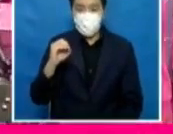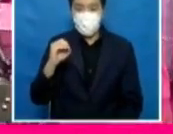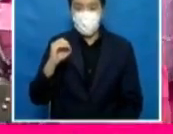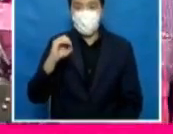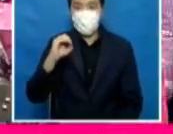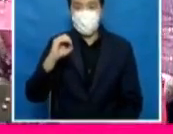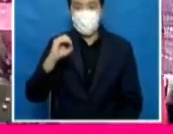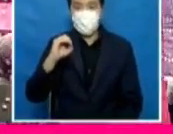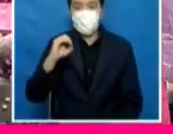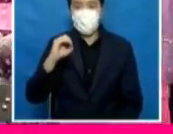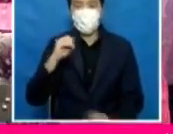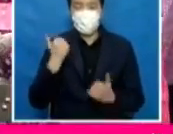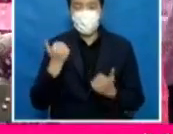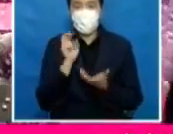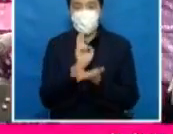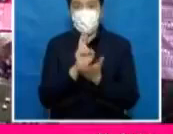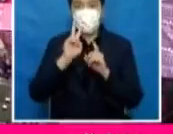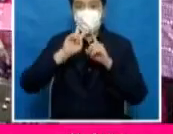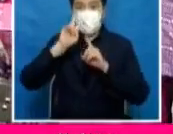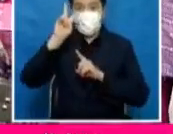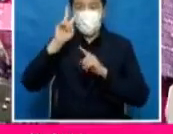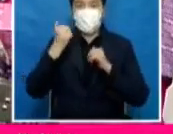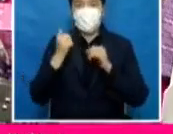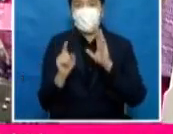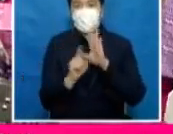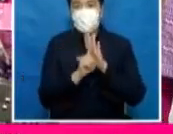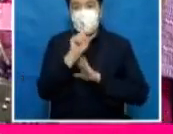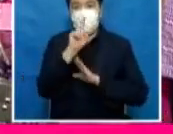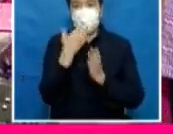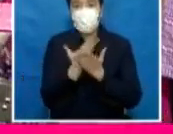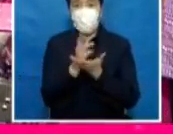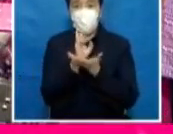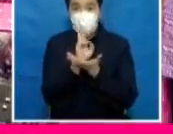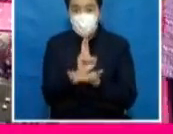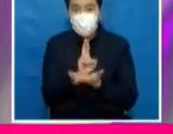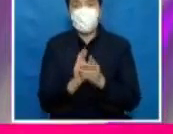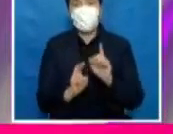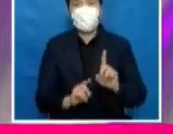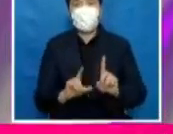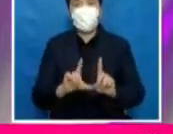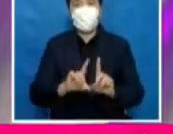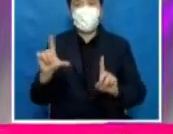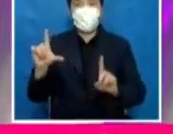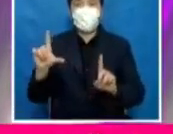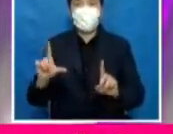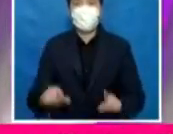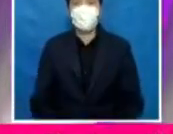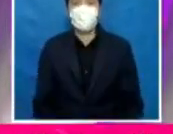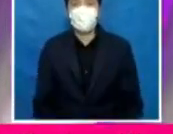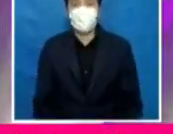ะได้ทำการออกรางวัลอันดับที่2ออก1ครั้งเป็นเงิน1ล้านบาท